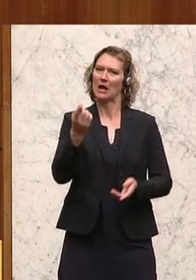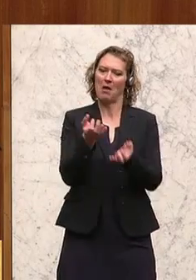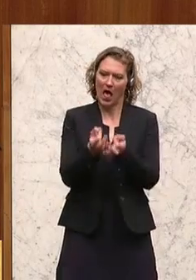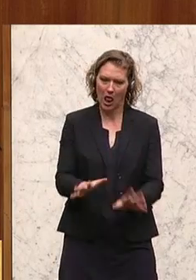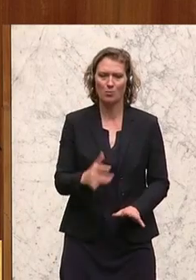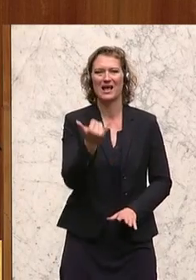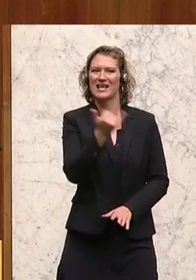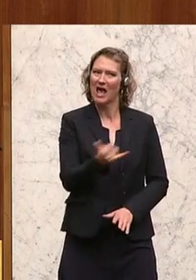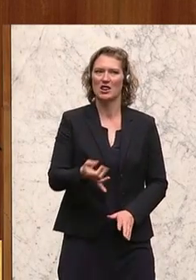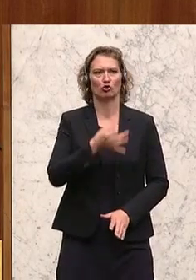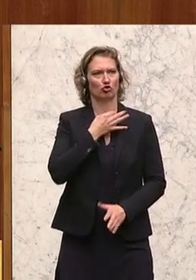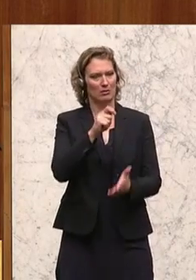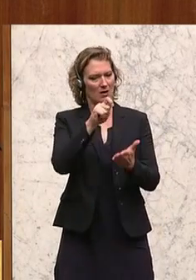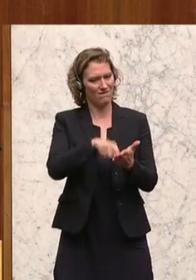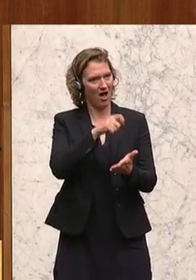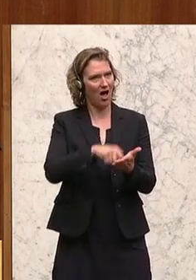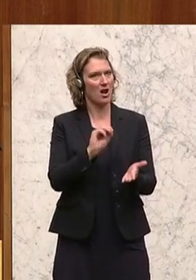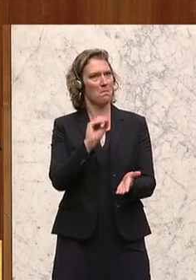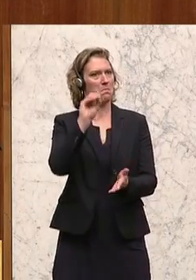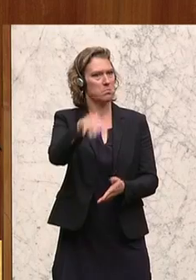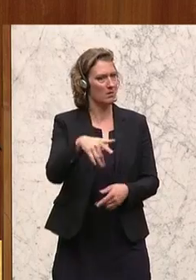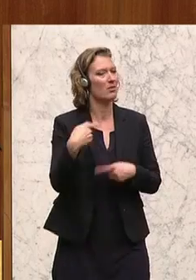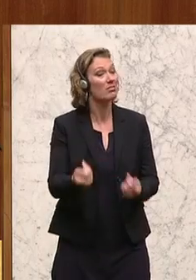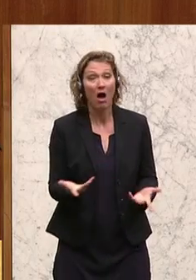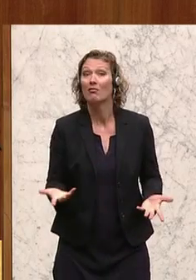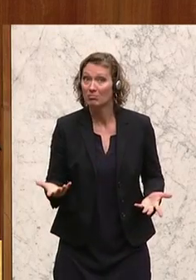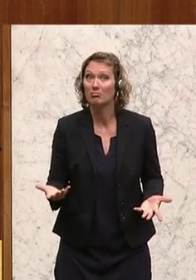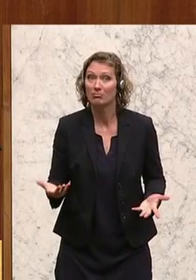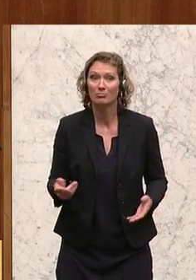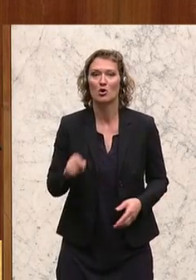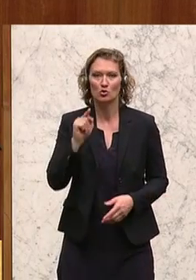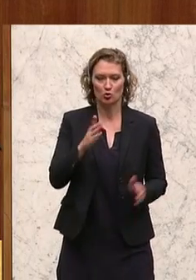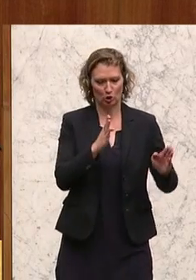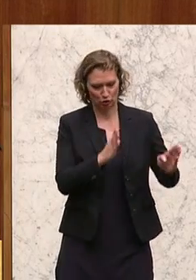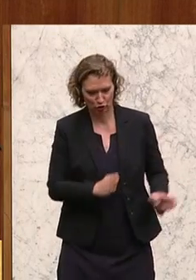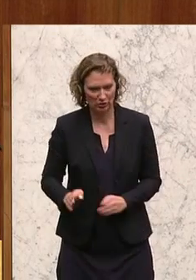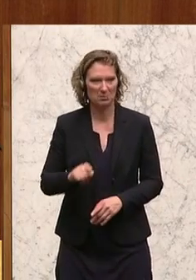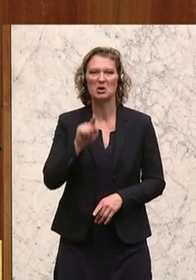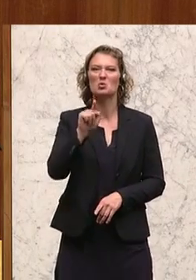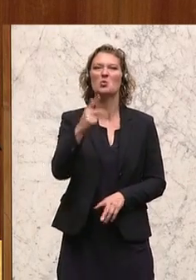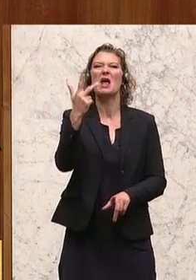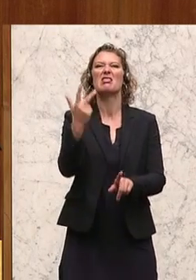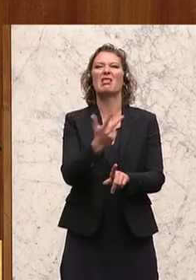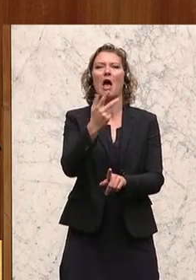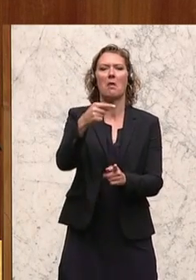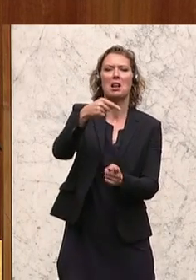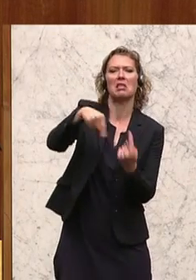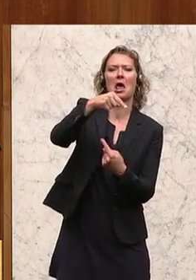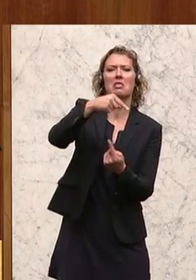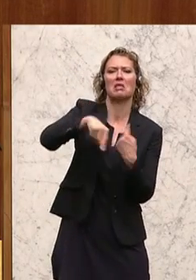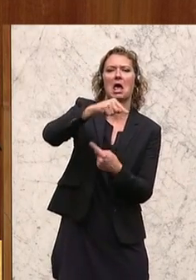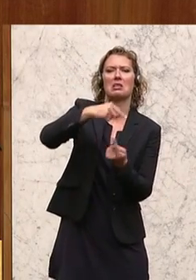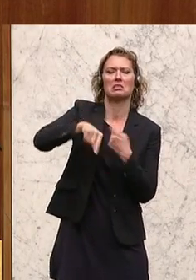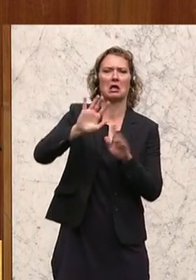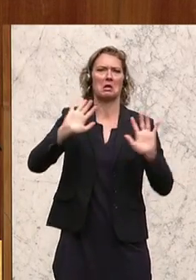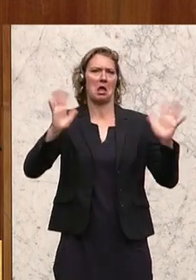dass jede Stimme zählt. Und wenn jede Stimme zählen soll, dann sind Sie für Verschiebung. Sie haben sich dreimal im Kreis gedreht, Herr Kollege